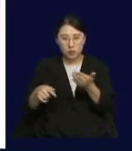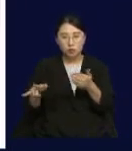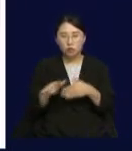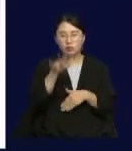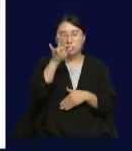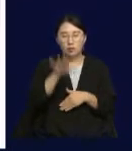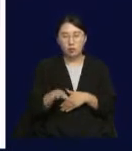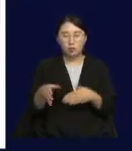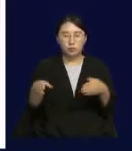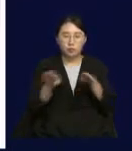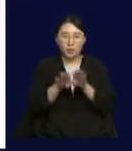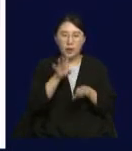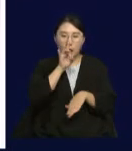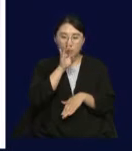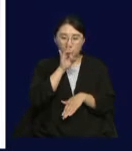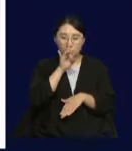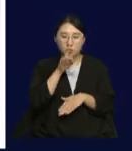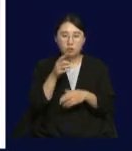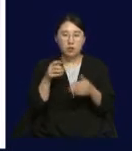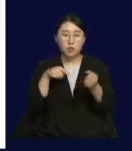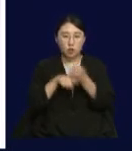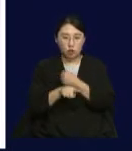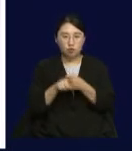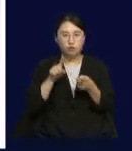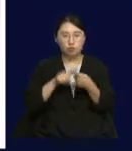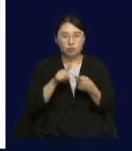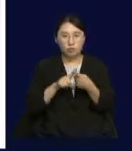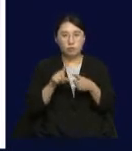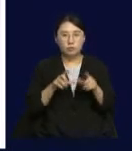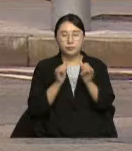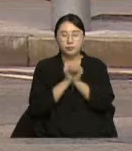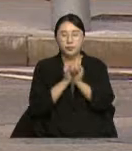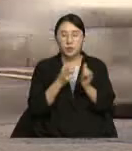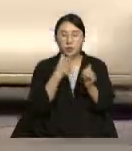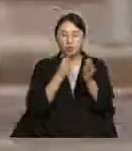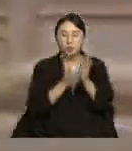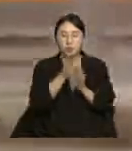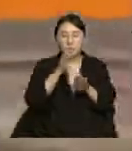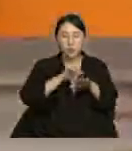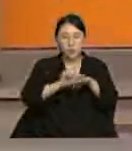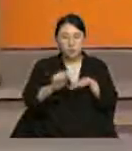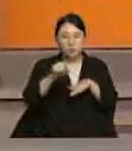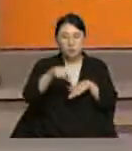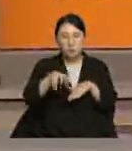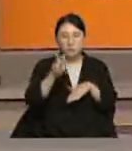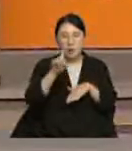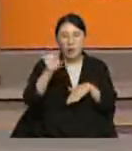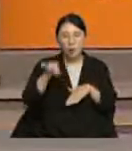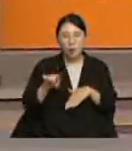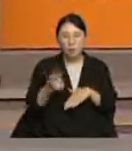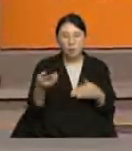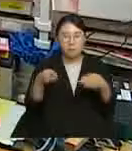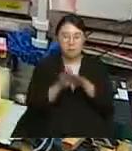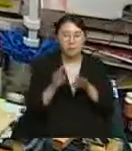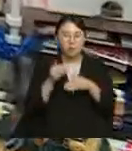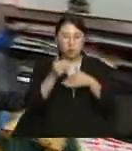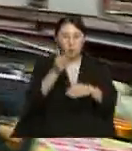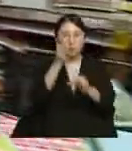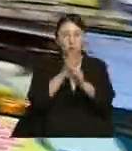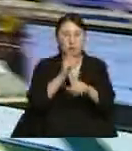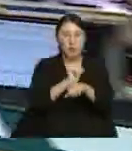우체국을 폐국하면 안 되는 것에 대한 타당성 등입니다. 특히 주민들은 서울지방우정청이 망원 우체국을 폐국하는